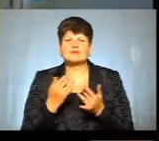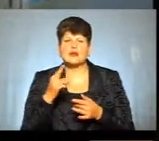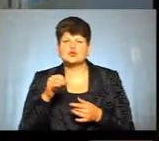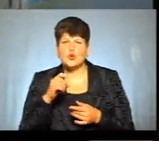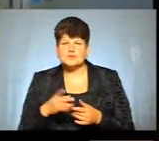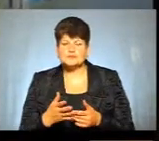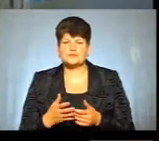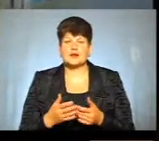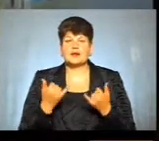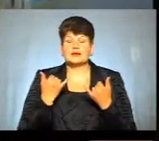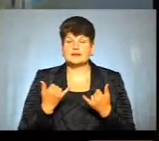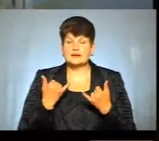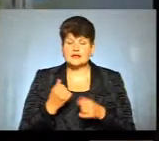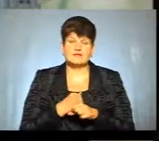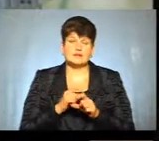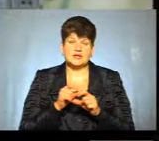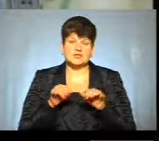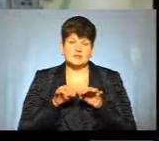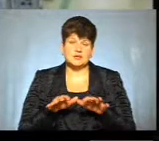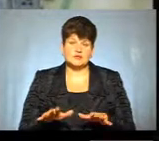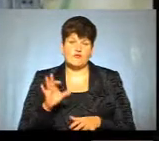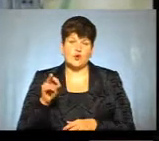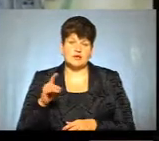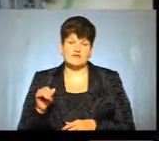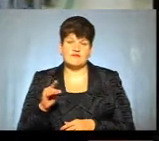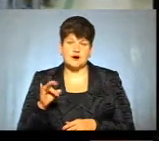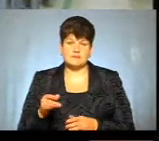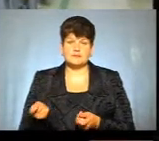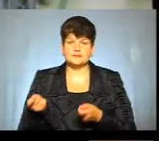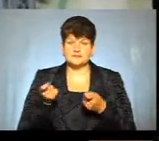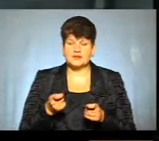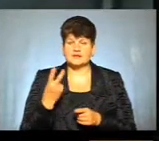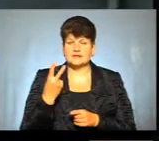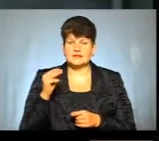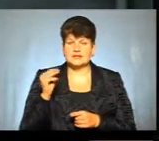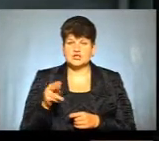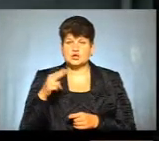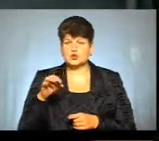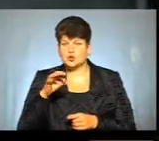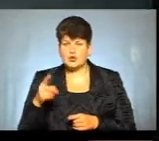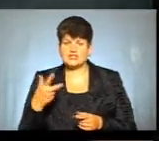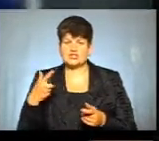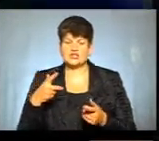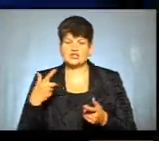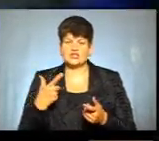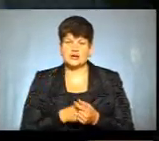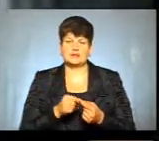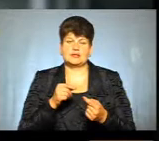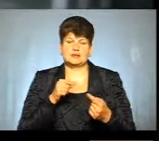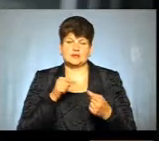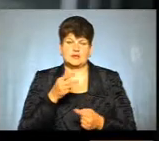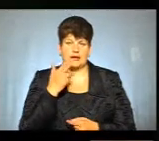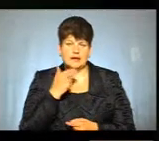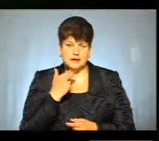аптечну мережу державного виробничо-торгового підприємства «Волиньфармпостач» надійшло близько 2000 доз щеплень від грипу, говорить його керівник